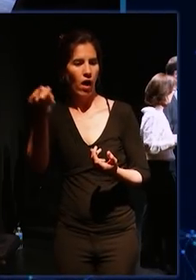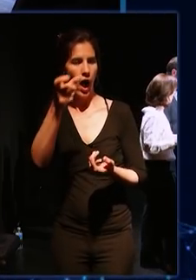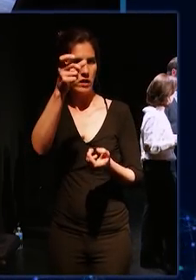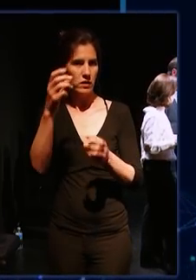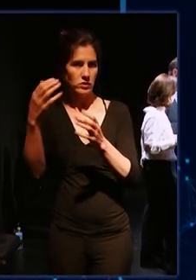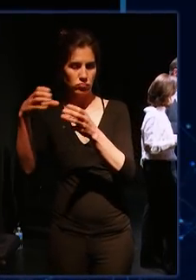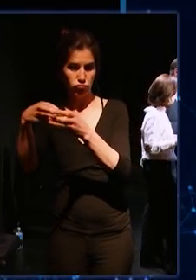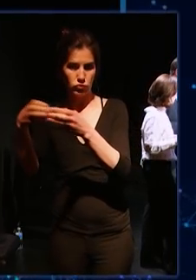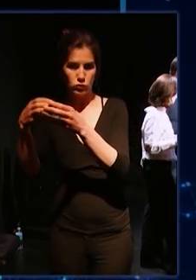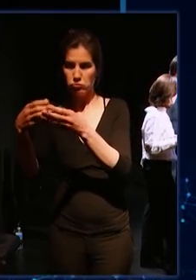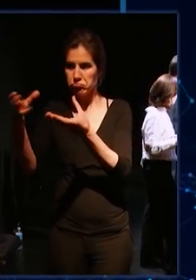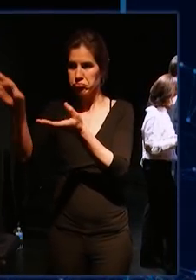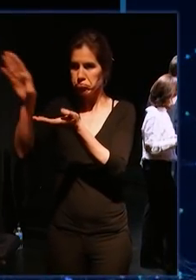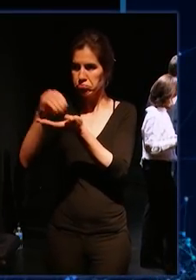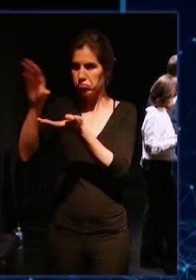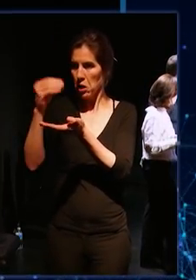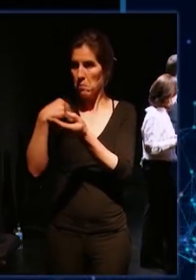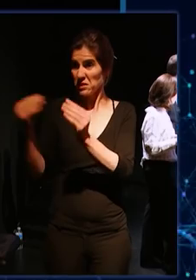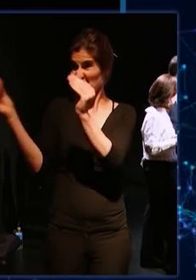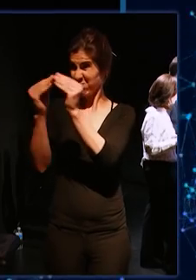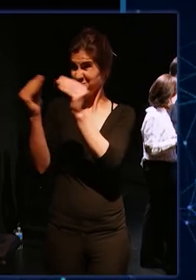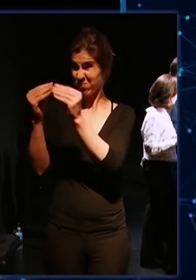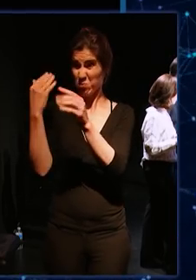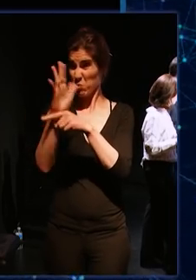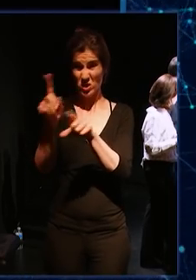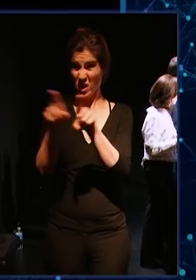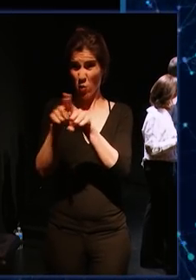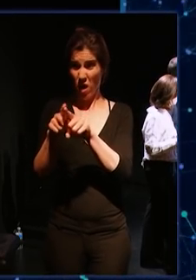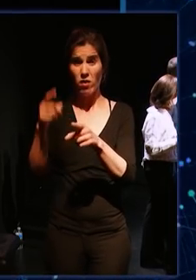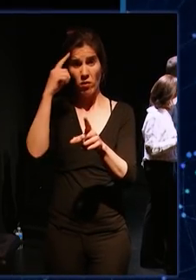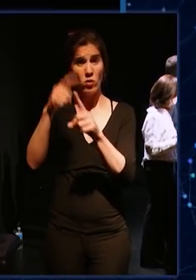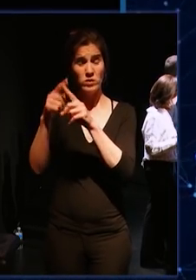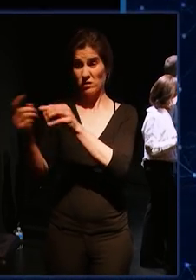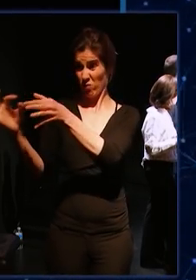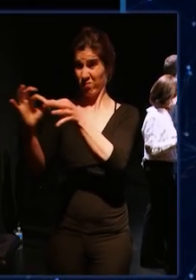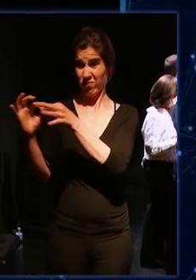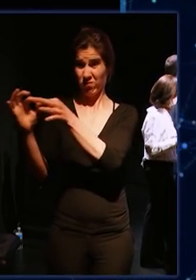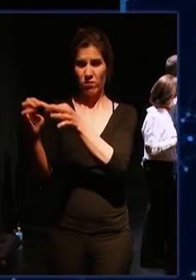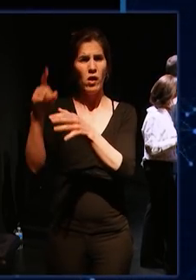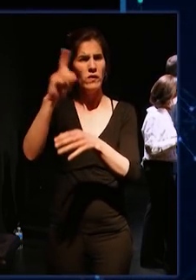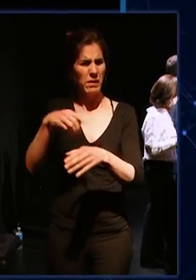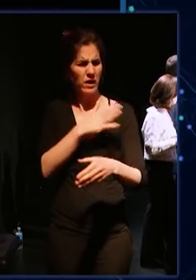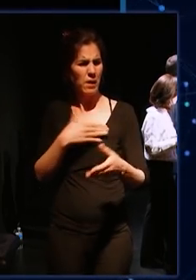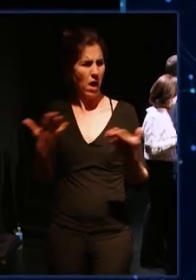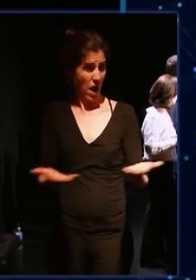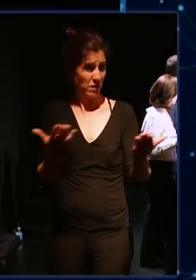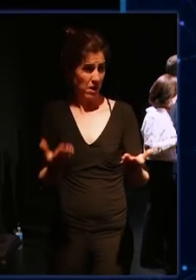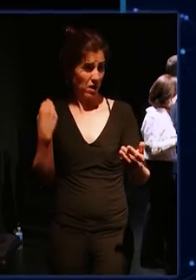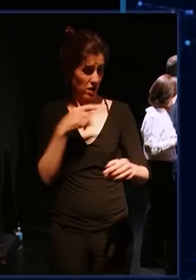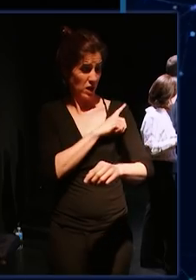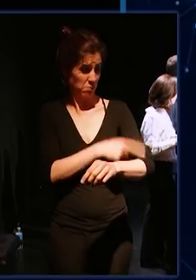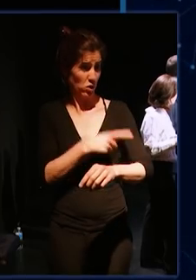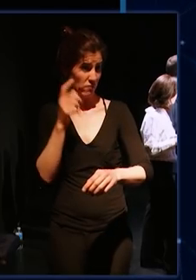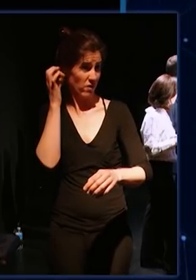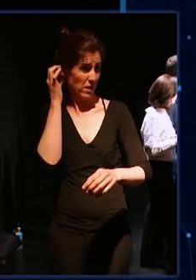mateixa proposta. Perfecte, es tracta de trobar aliances. També impulsarem l'esport femení, fins i tot ara hi ha la sèrie aquesta